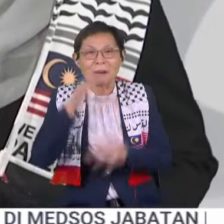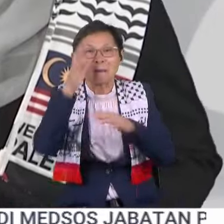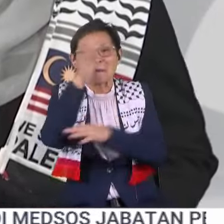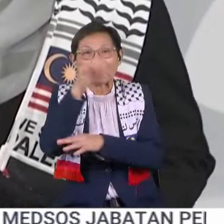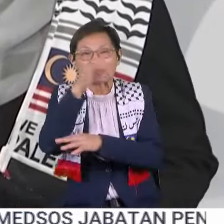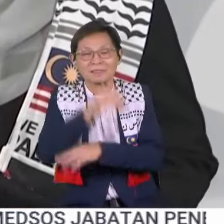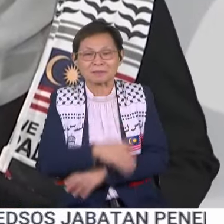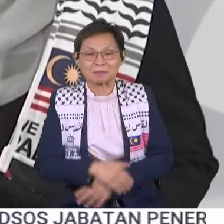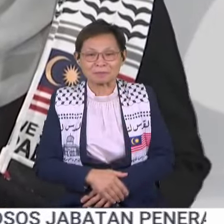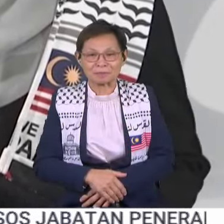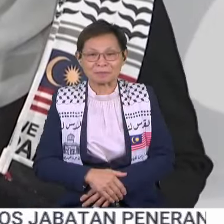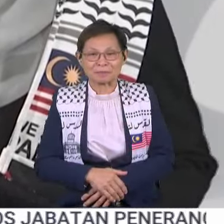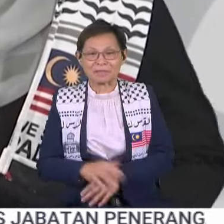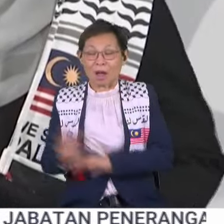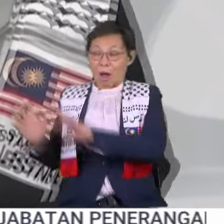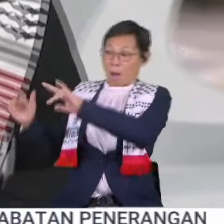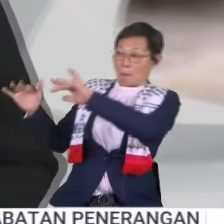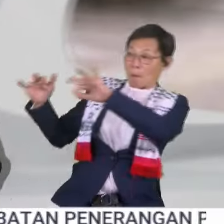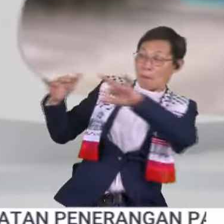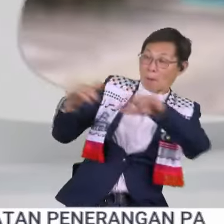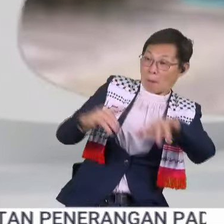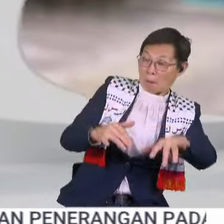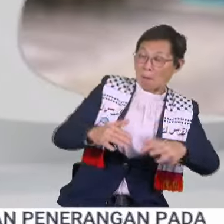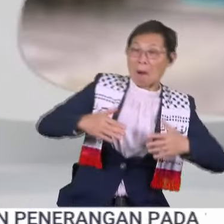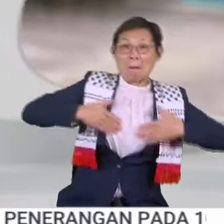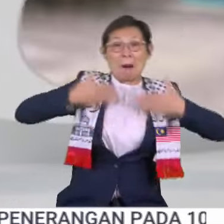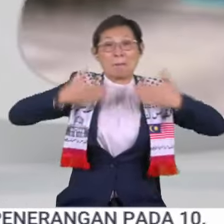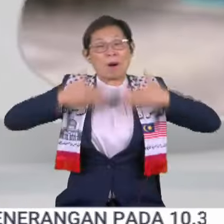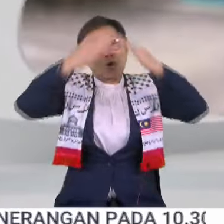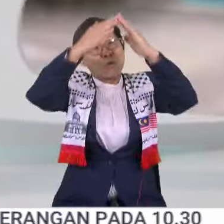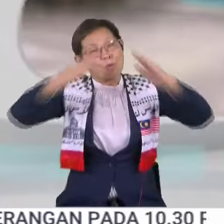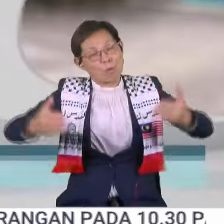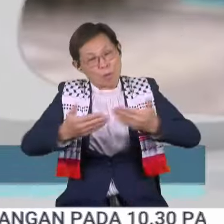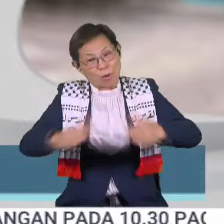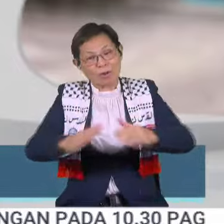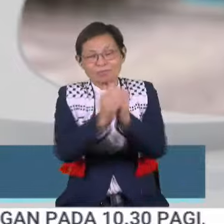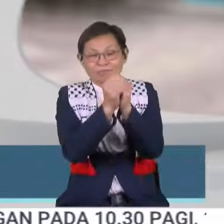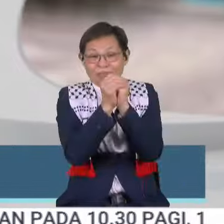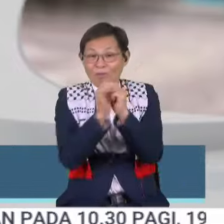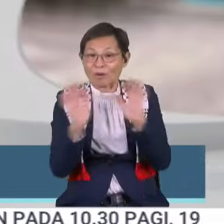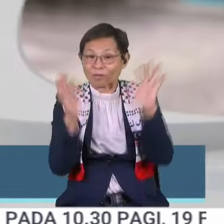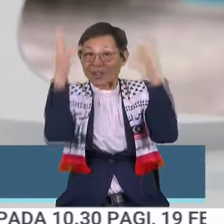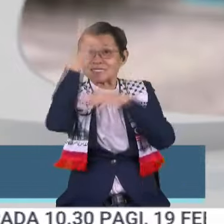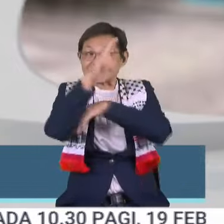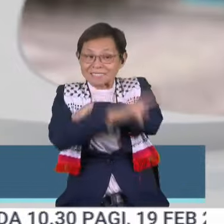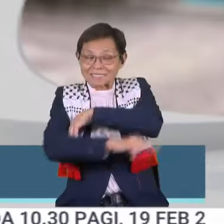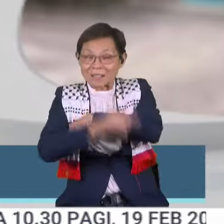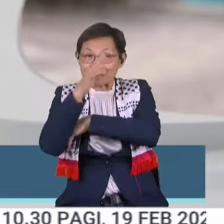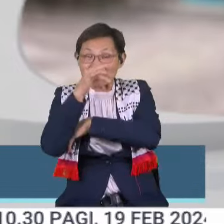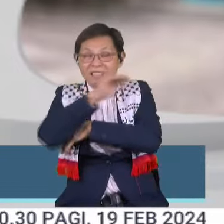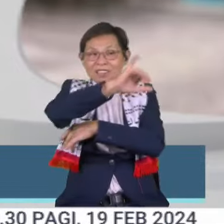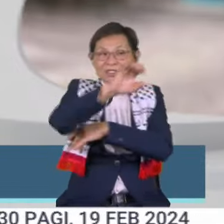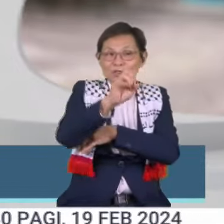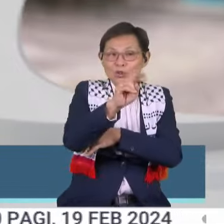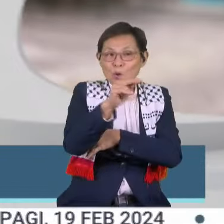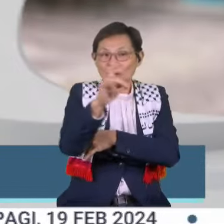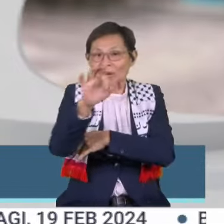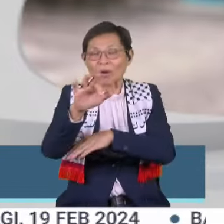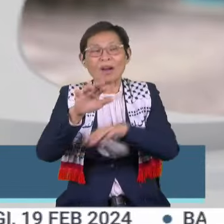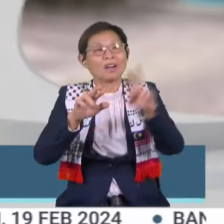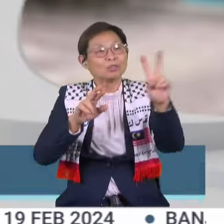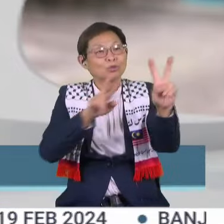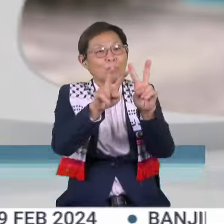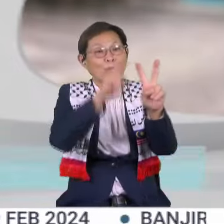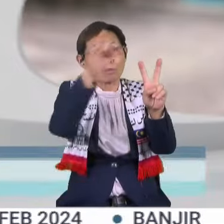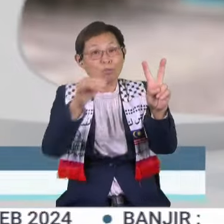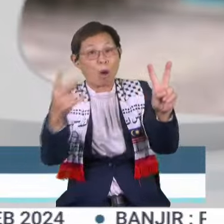Nurul ya pengunjung yang hadir memeriahkan rumah terbuka Tahun Baru Cina kerajaan negeri di jongkowal pada 22